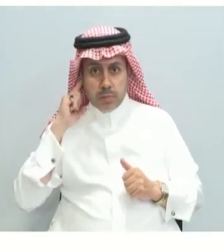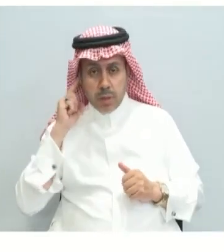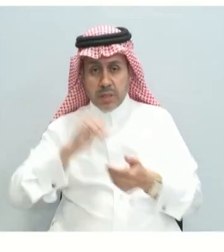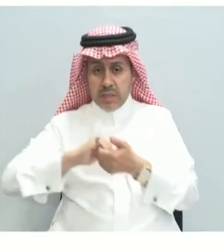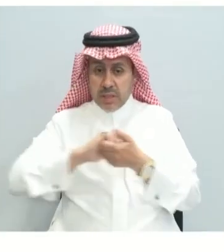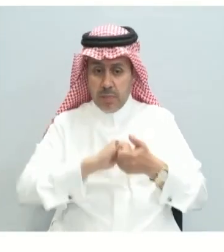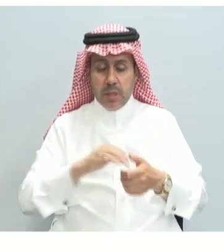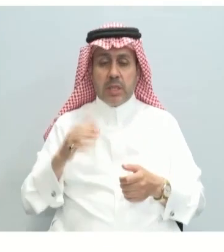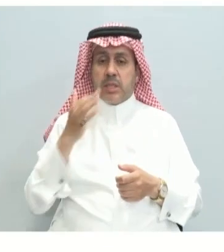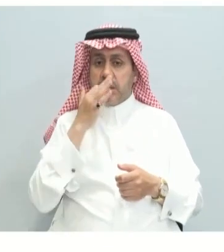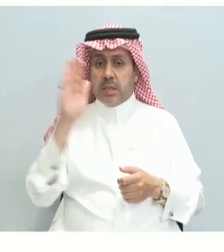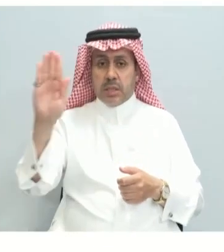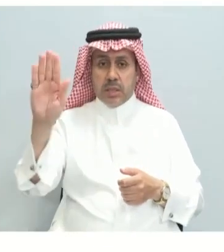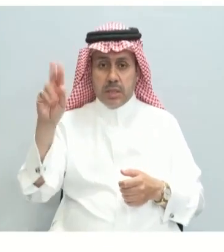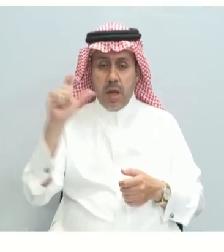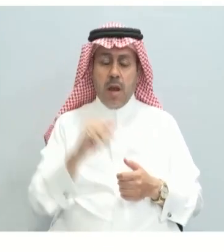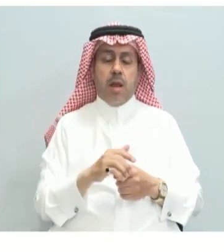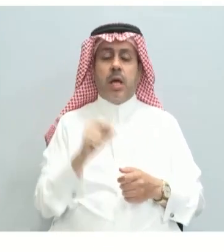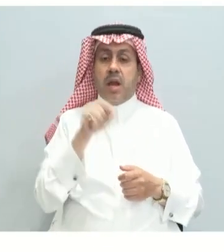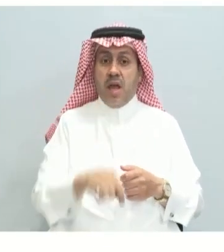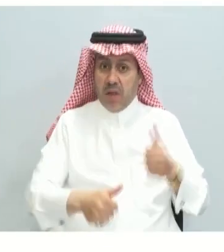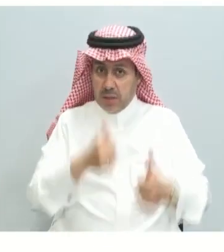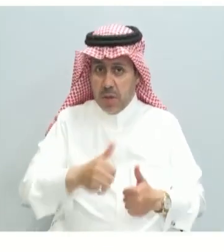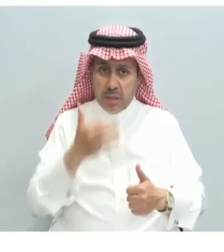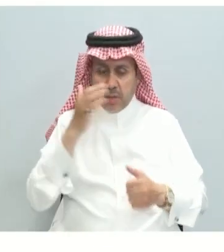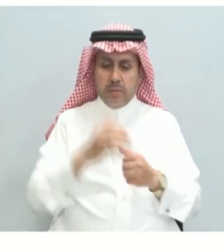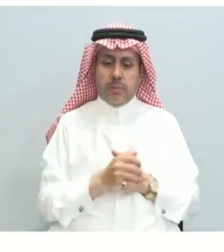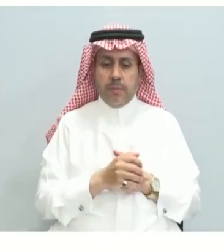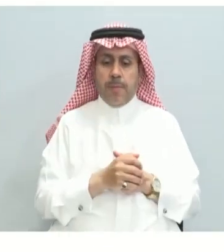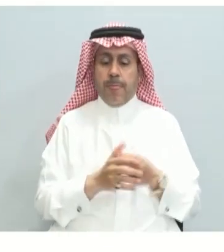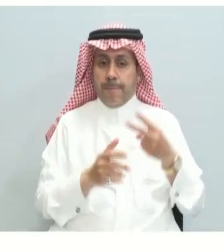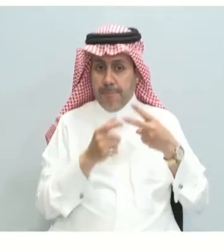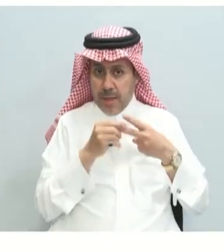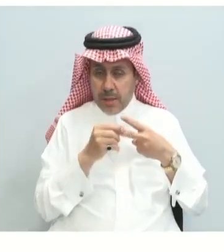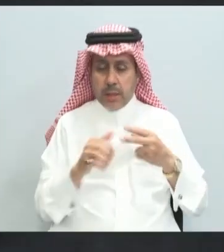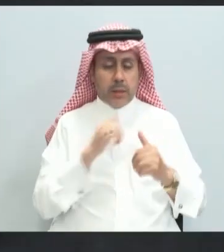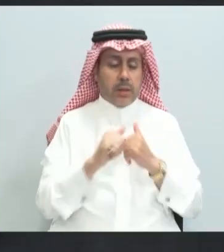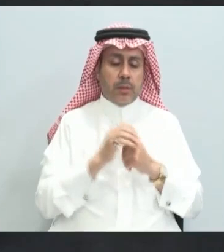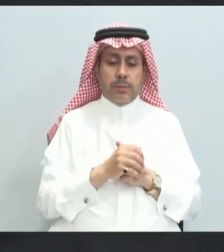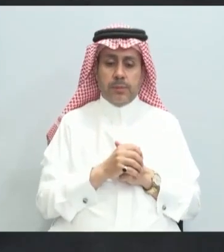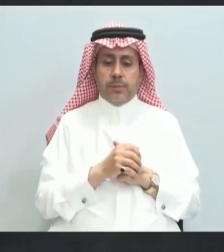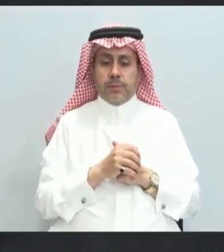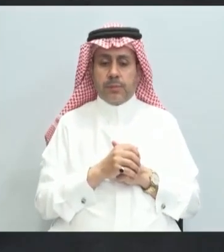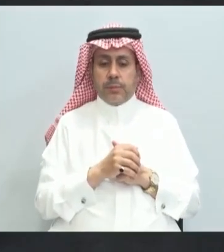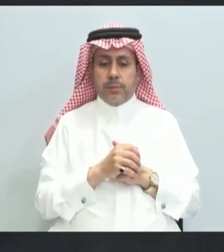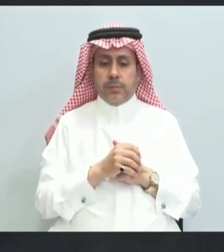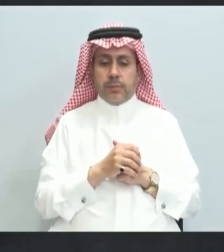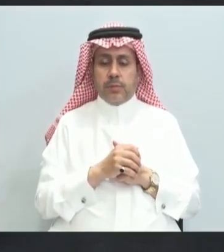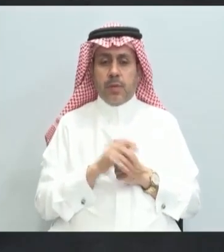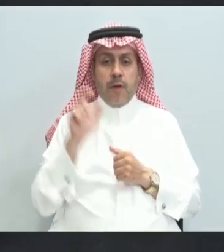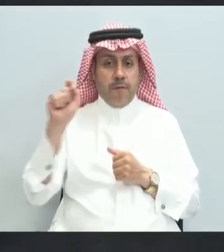زميله الطالب سهل فيتفائل بسهولة الدراسة، في الطريق أعطوني كيف أنا في الطريق كيف